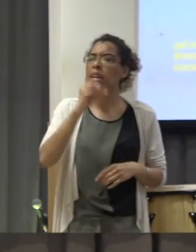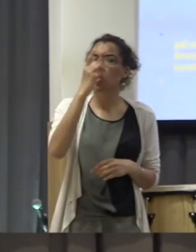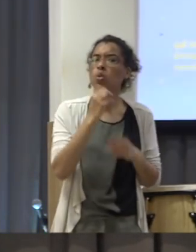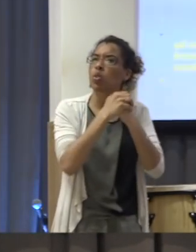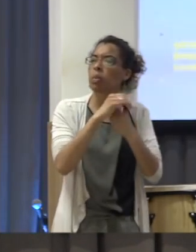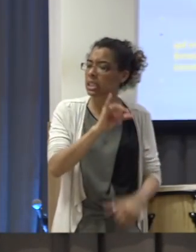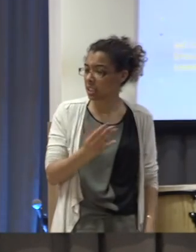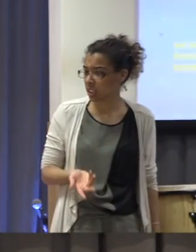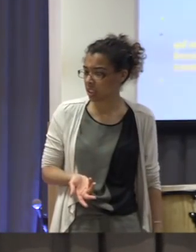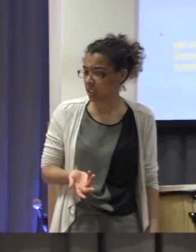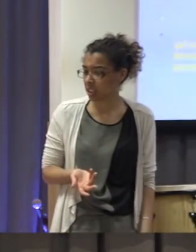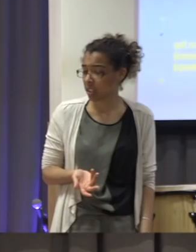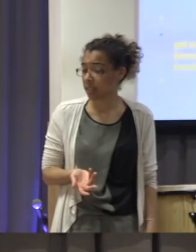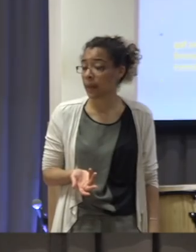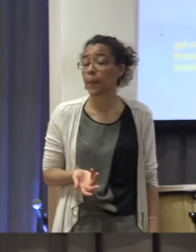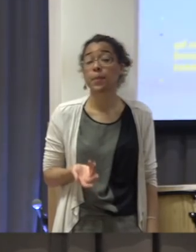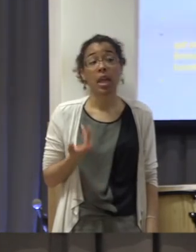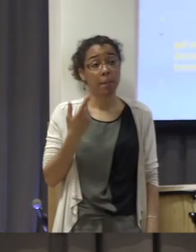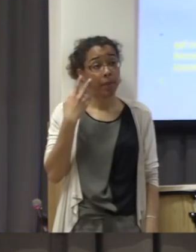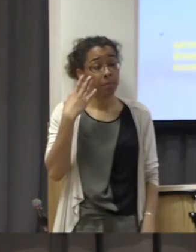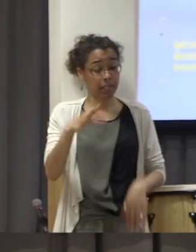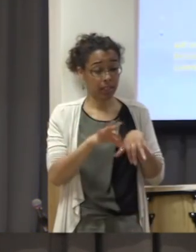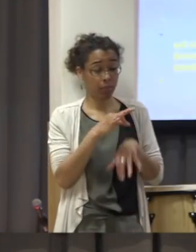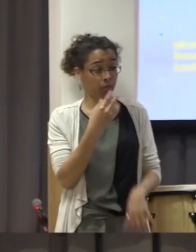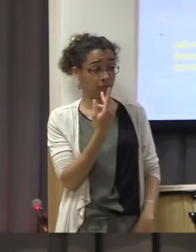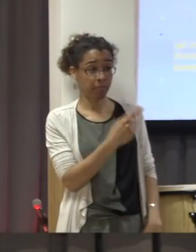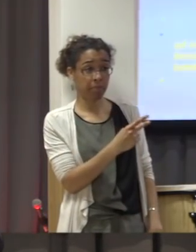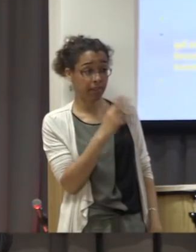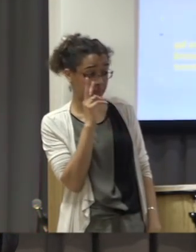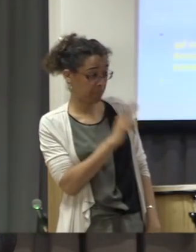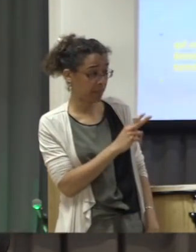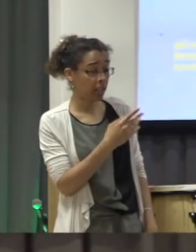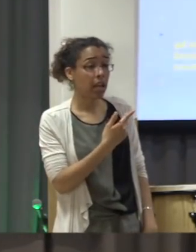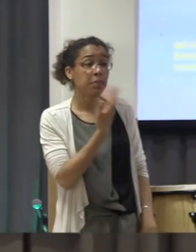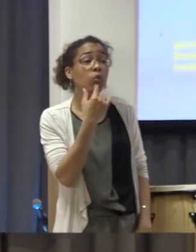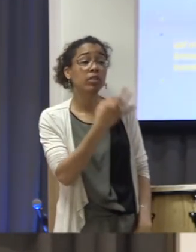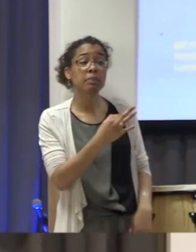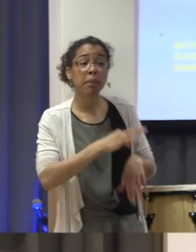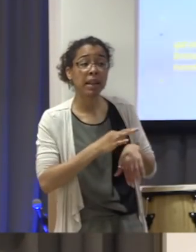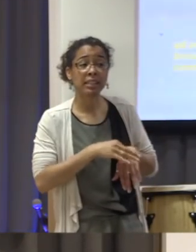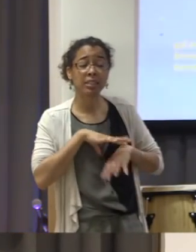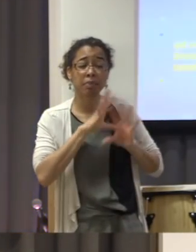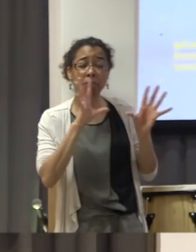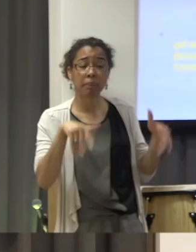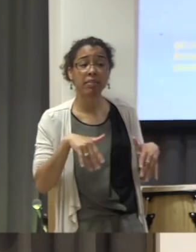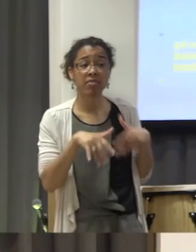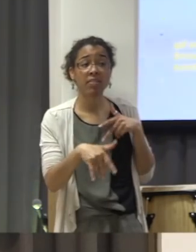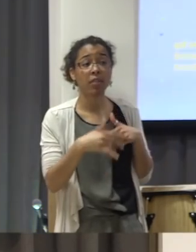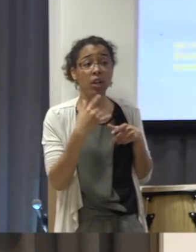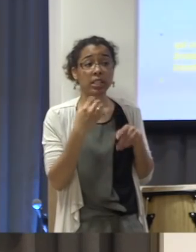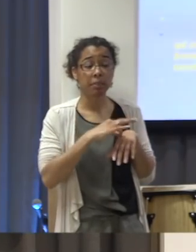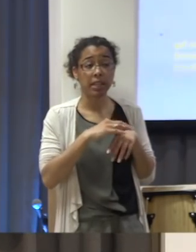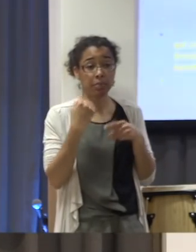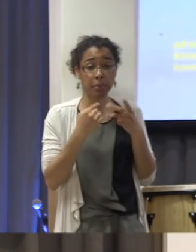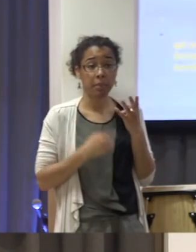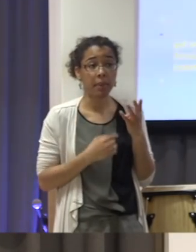là? Mais quand vous voyez mon épouse, si on ne vous dit pas qu'elle a souffert toutes les maladies dont je vais vous énumérer tout à l'heure, vous allez dire,